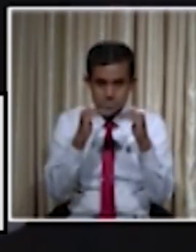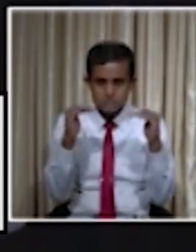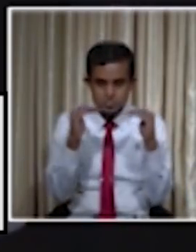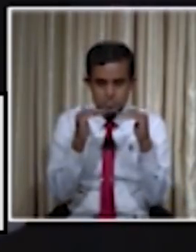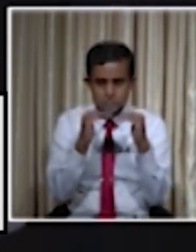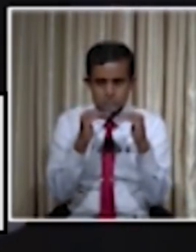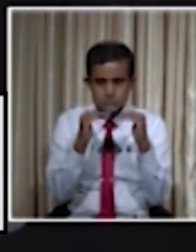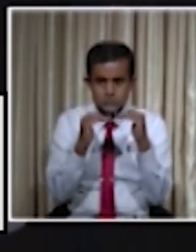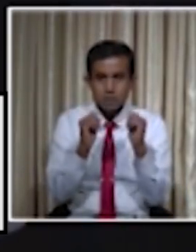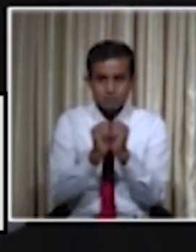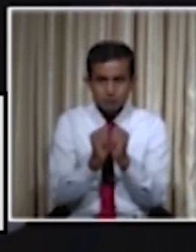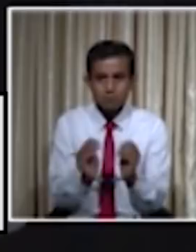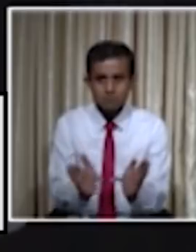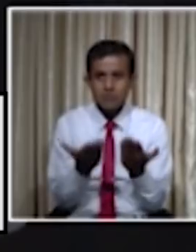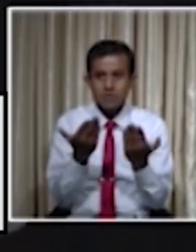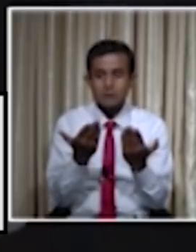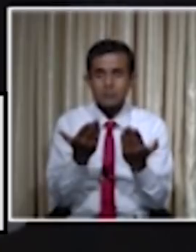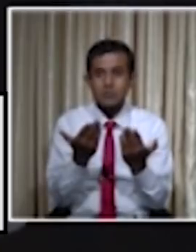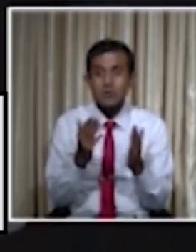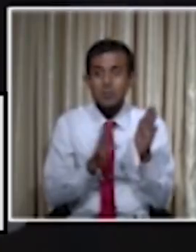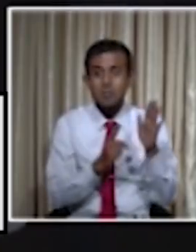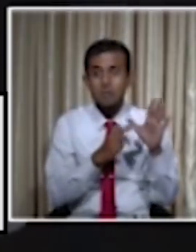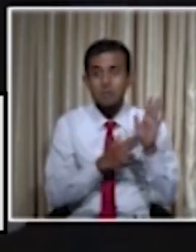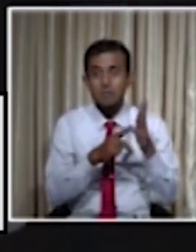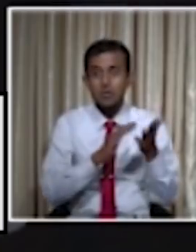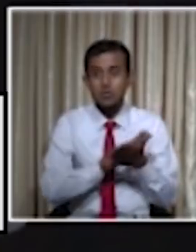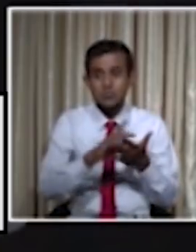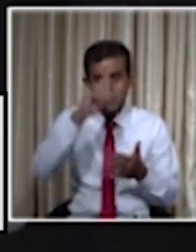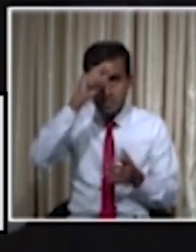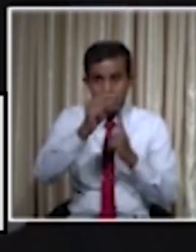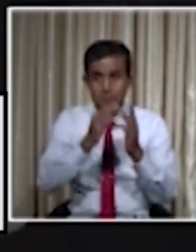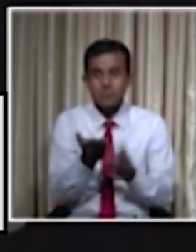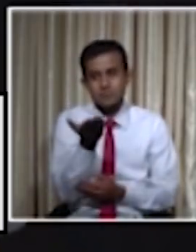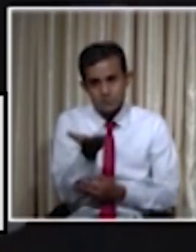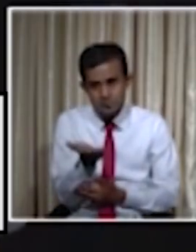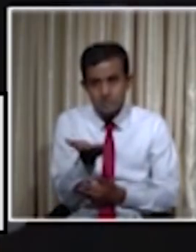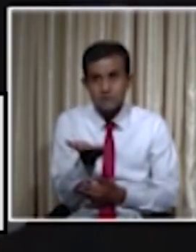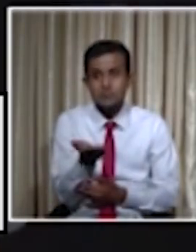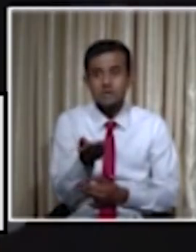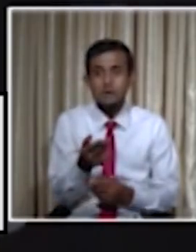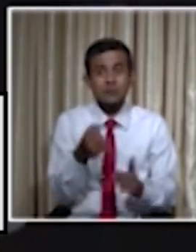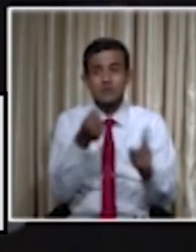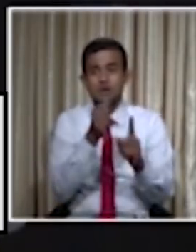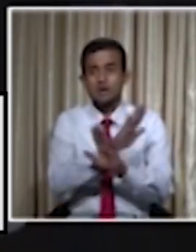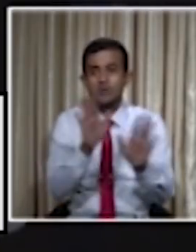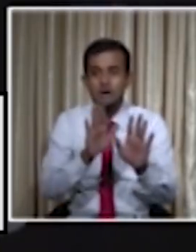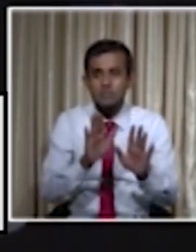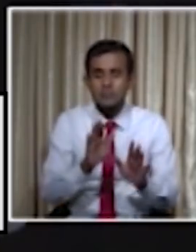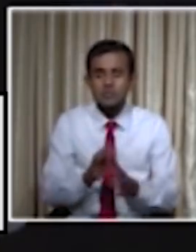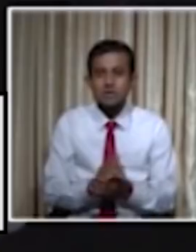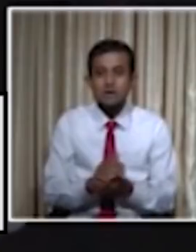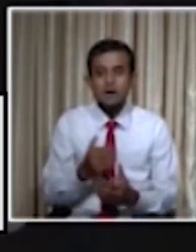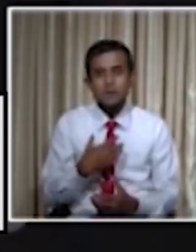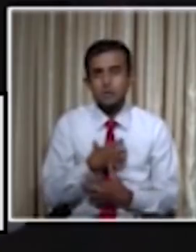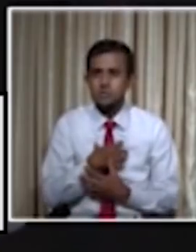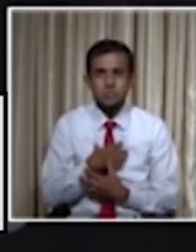අපක්ෂපාතිව කටයුතු කරන්න. මොකද මනුෂ්‍ය නානාකර මන්තුමාගේ ඔබතුමාගේ ඉල්ලීමක් කරන්න මේ චාර්ජර් එක කරන්නේ නෙමෙයි. ඉතින් අපි